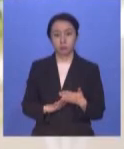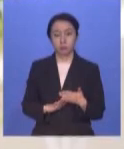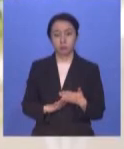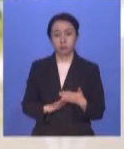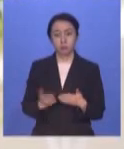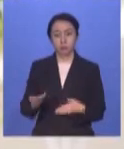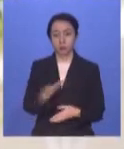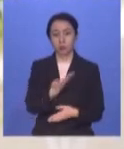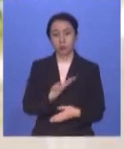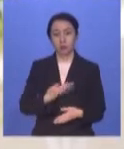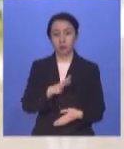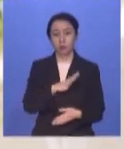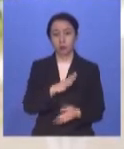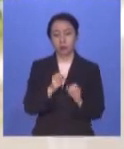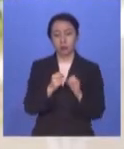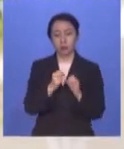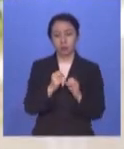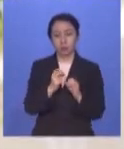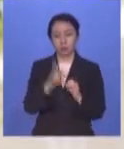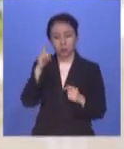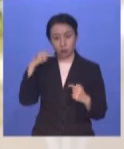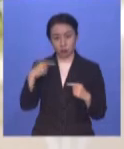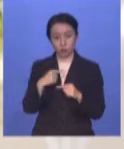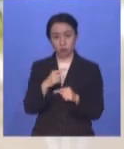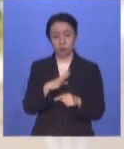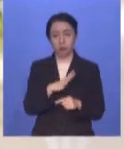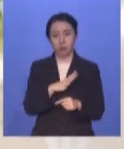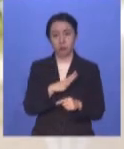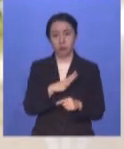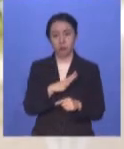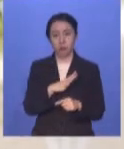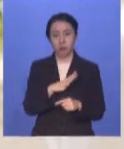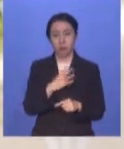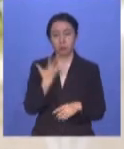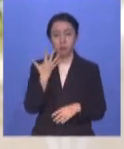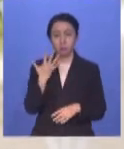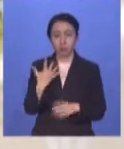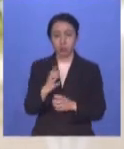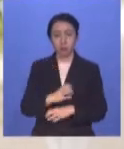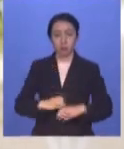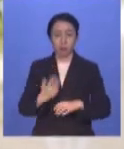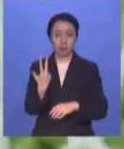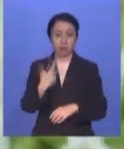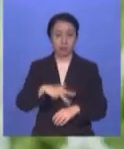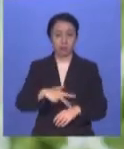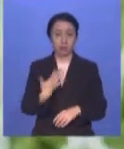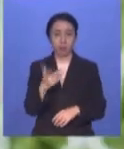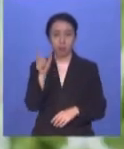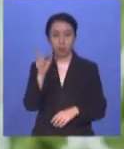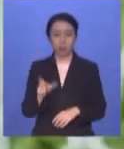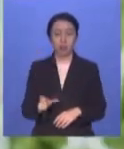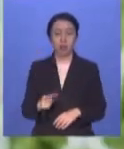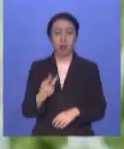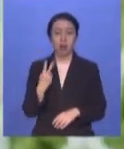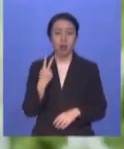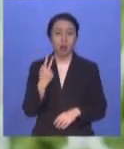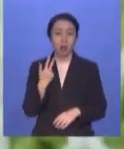Нами было задействовано 13 единиц техники, 5 бригад, 35 человек. Один